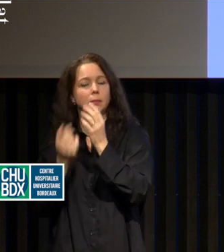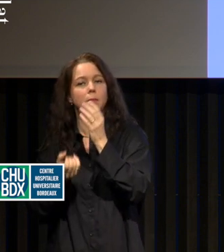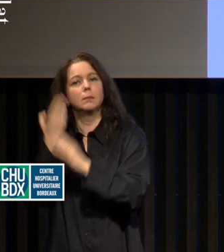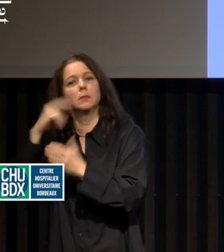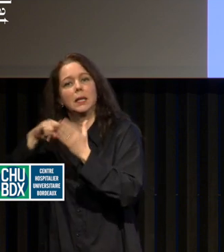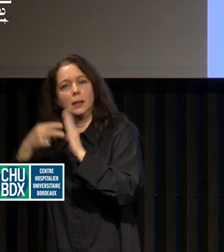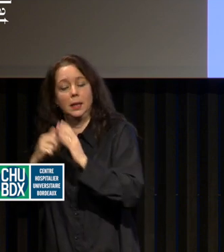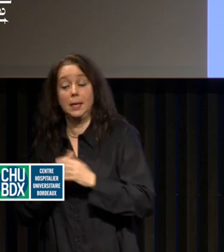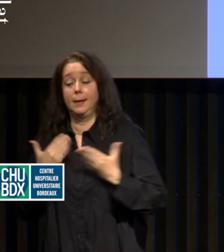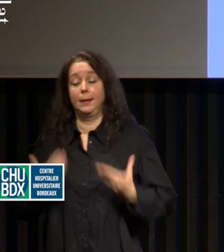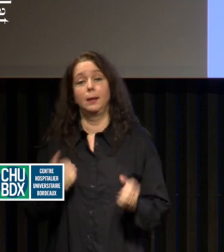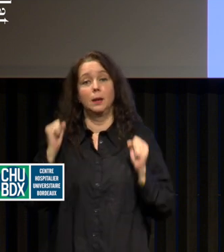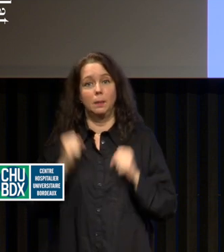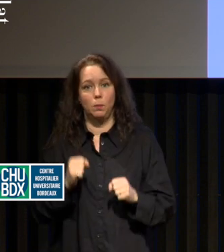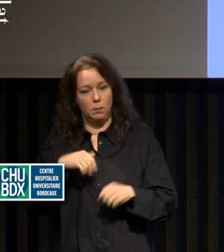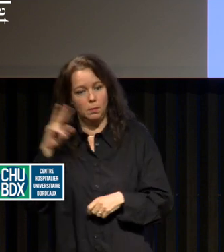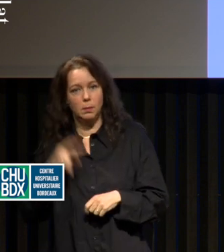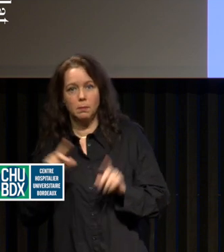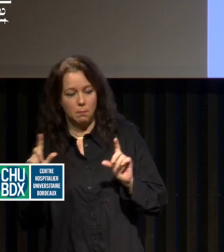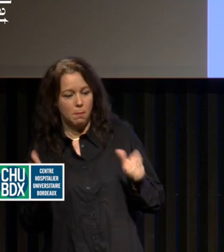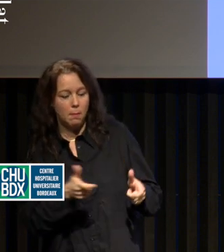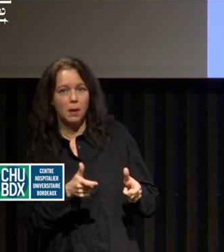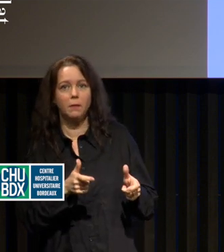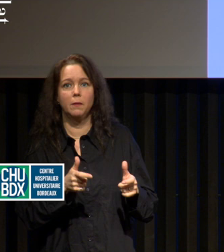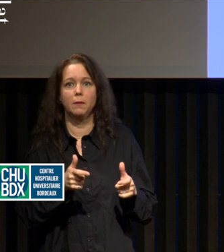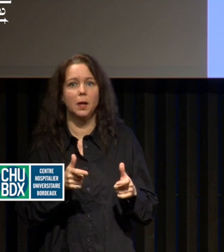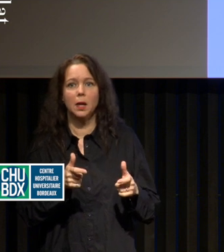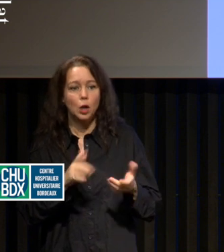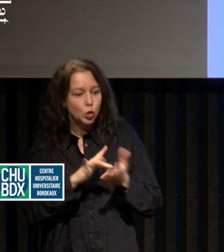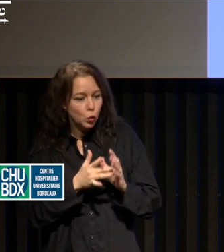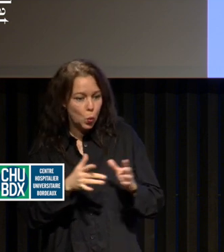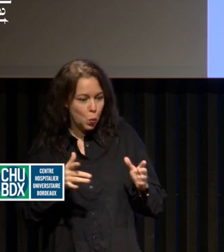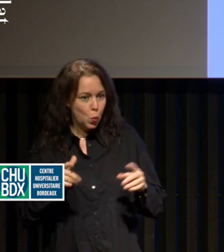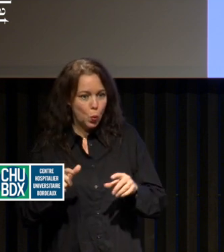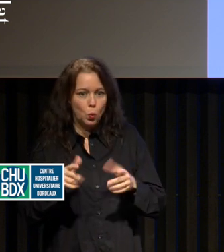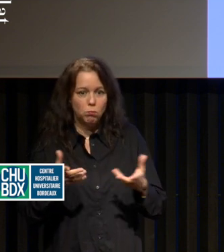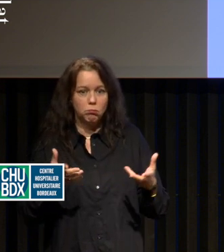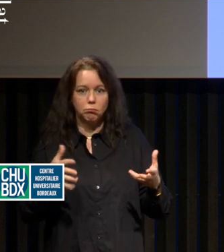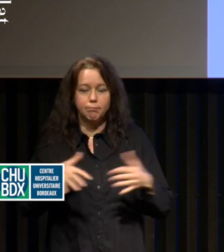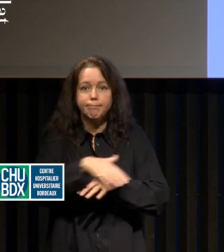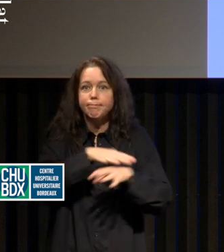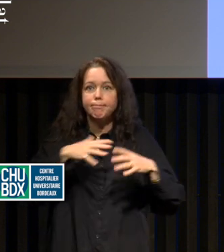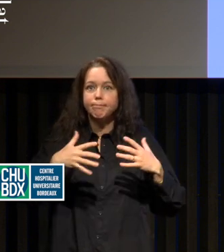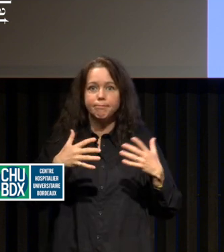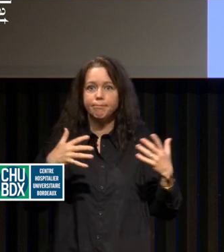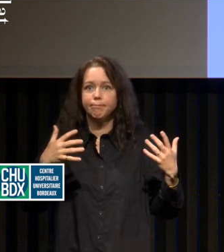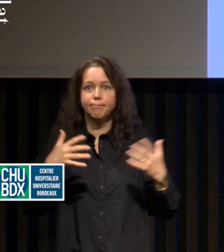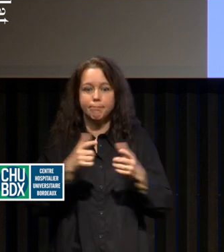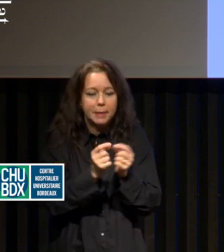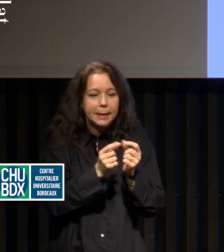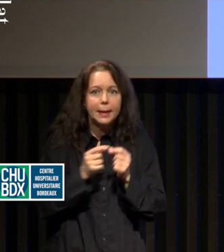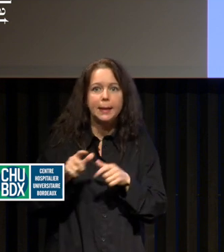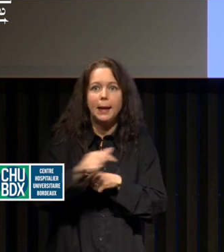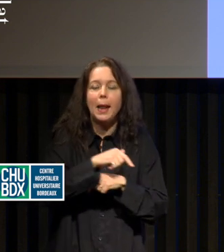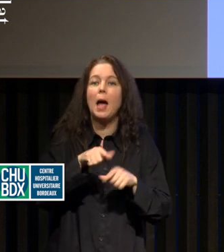maintenant de vraiment apprécier toutes les espèces bactériennes, aussi